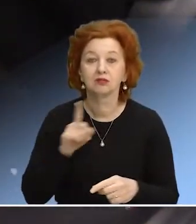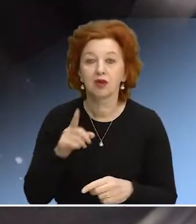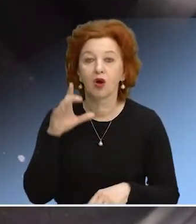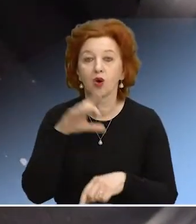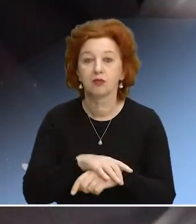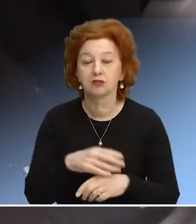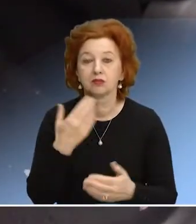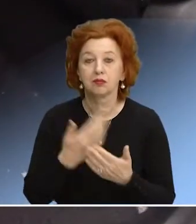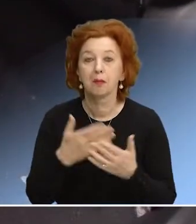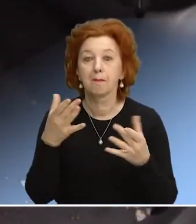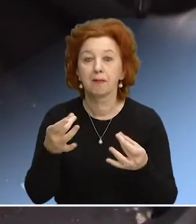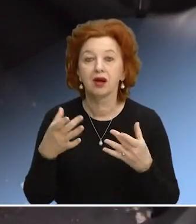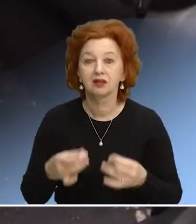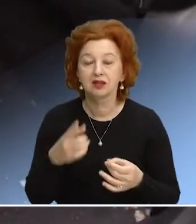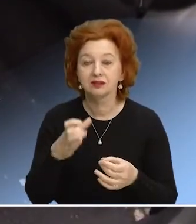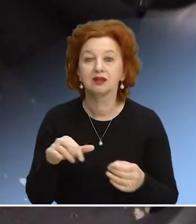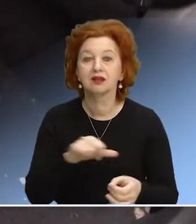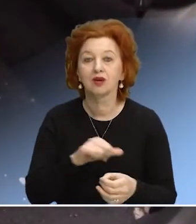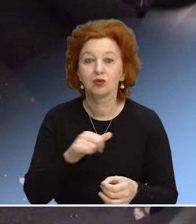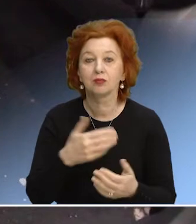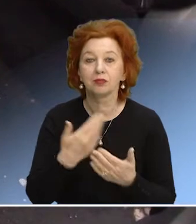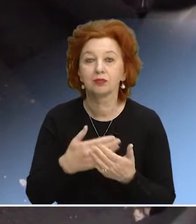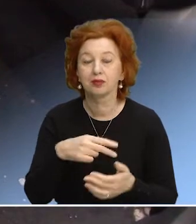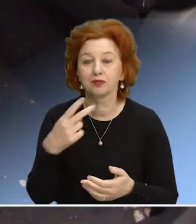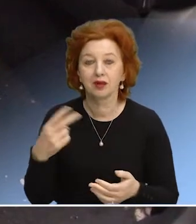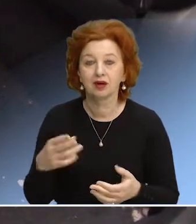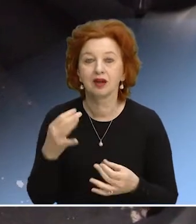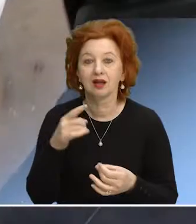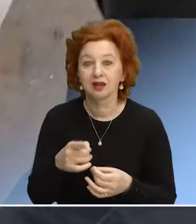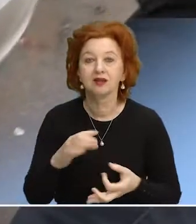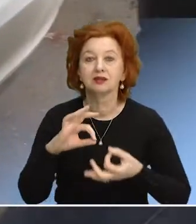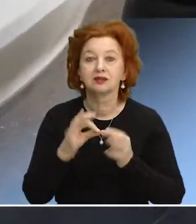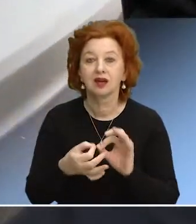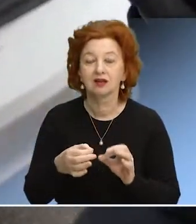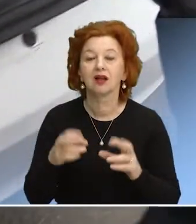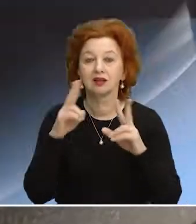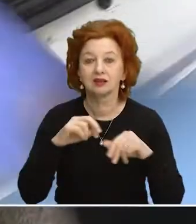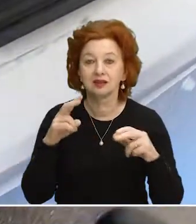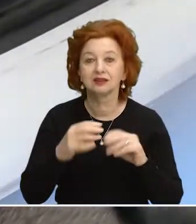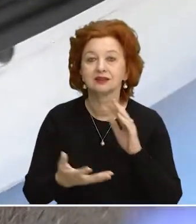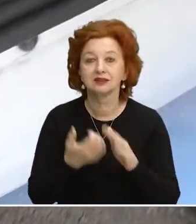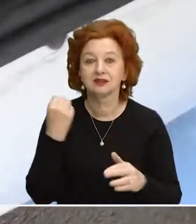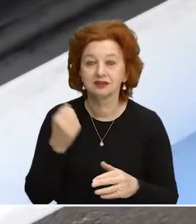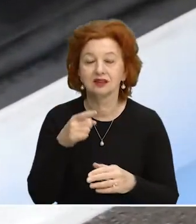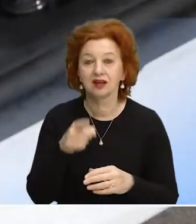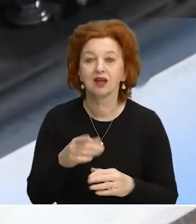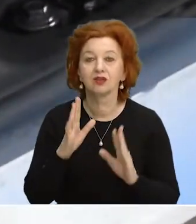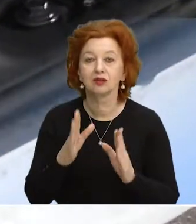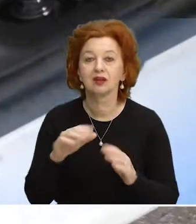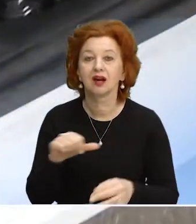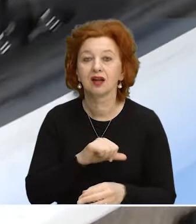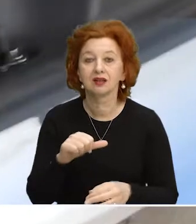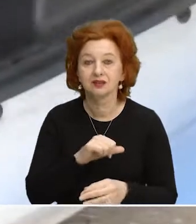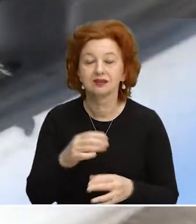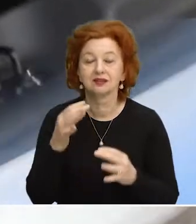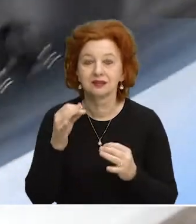стражи порядка обнаружили пакеты с наркотическим веществом растительного происхождения. Согласно заключению экспертов, изъятое является